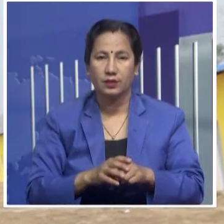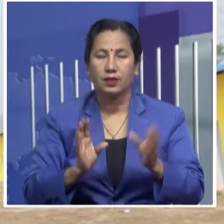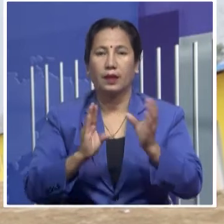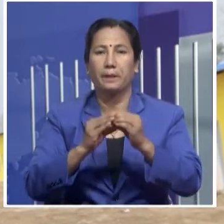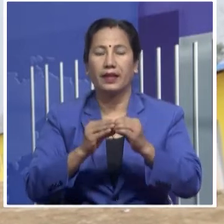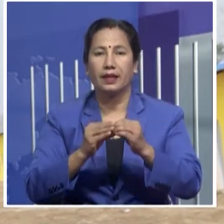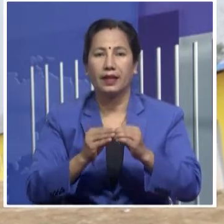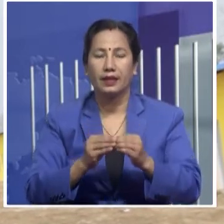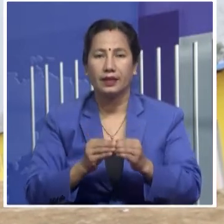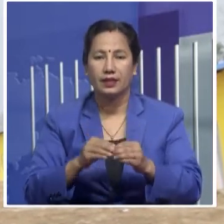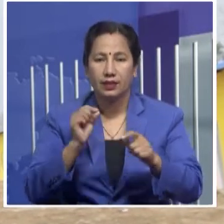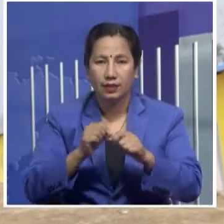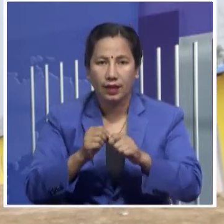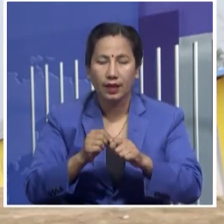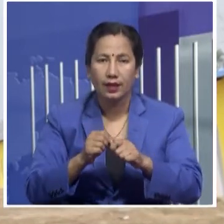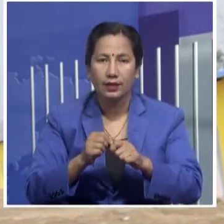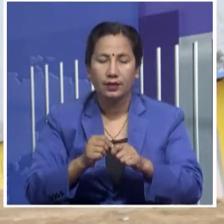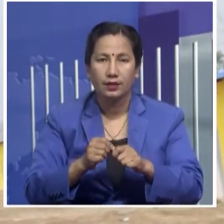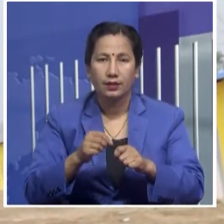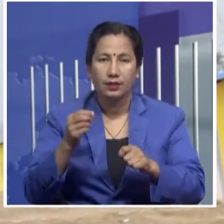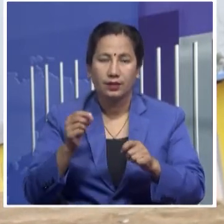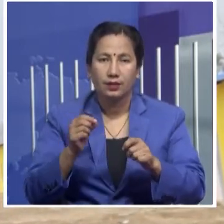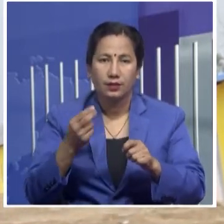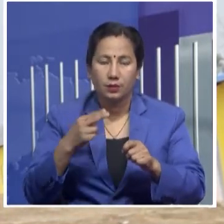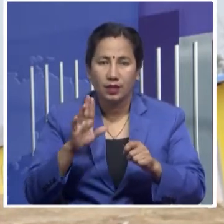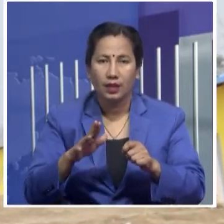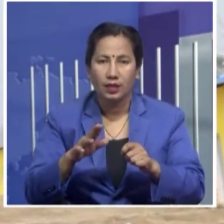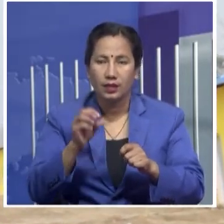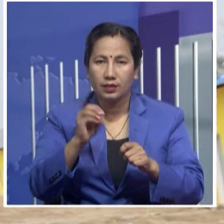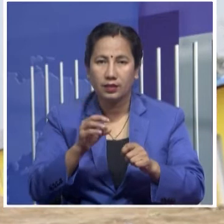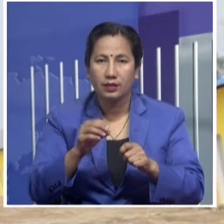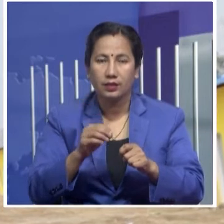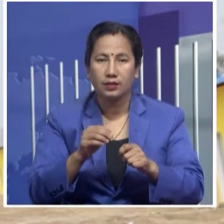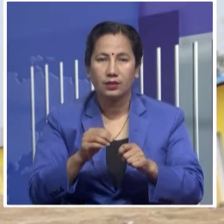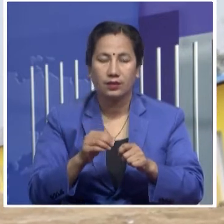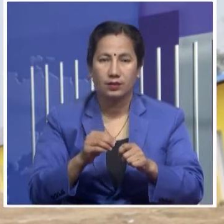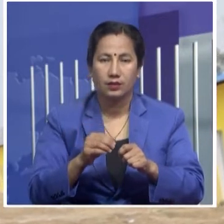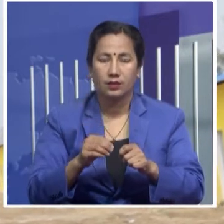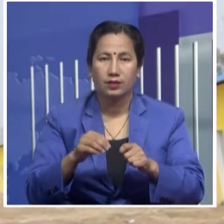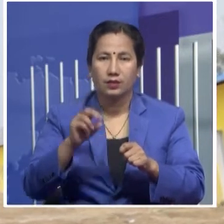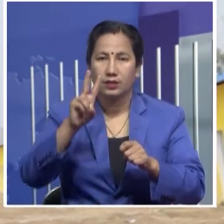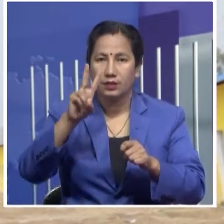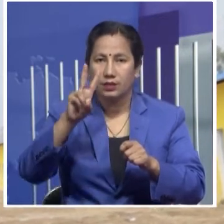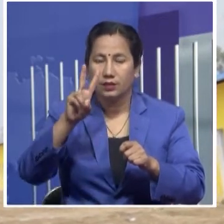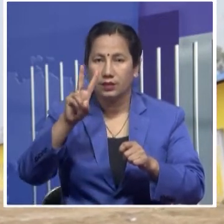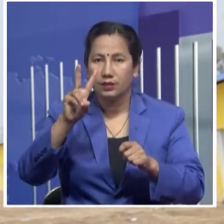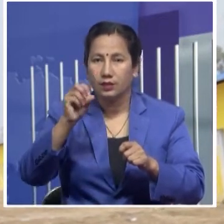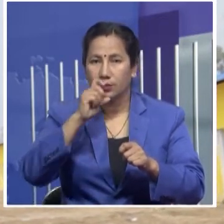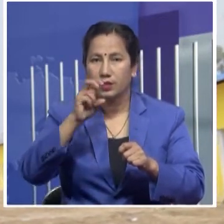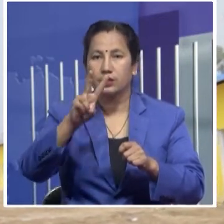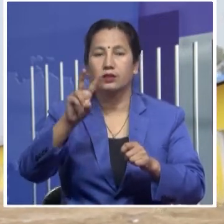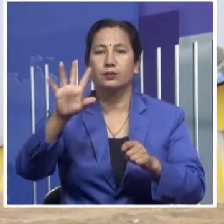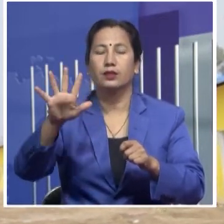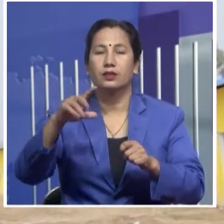पालिकाले इस्टिमेट तयार पारेर हामीलाई दिएको खण्डमा करिब अब 20-25 दिनमा हामीले यो अस्थायी संरचनाको